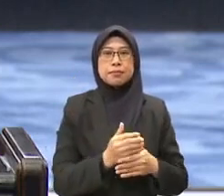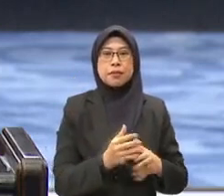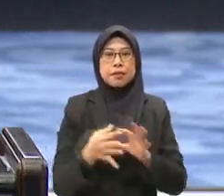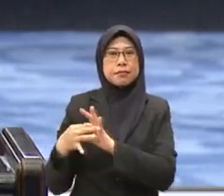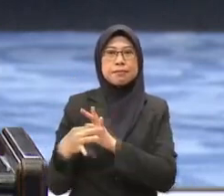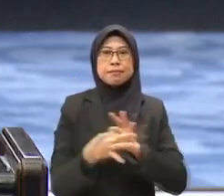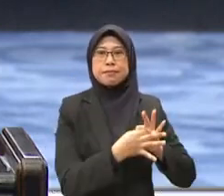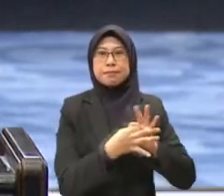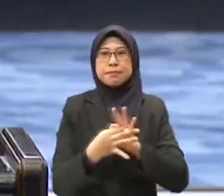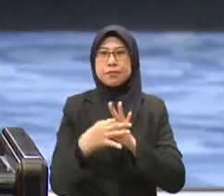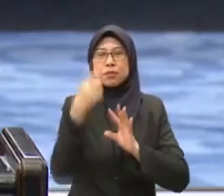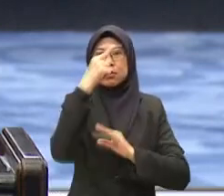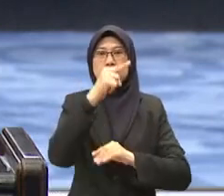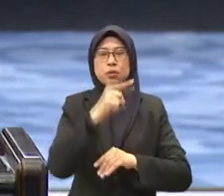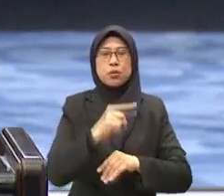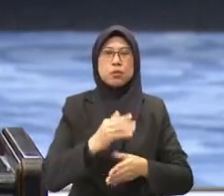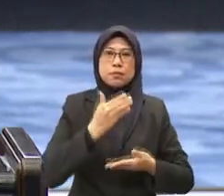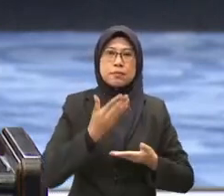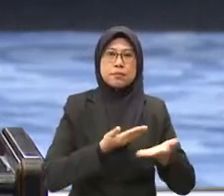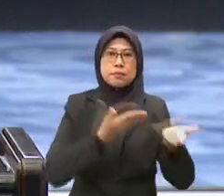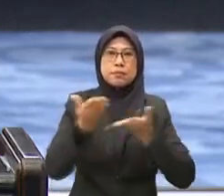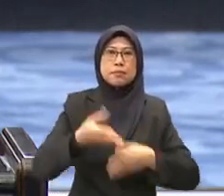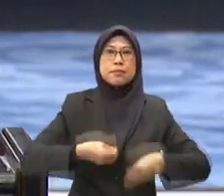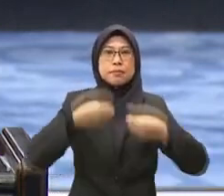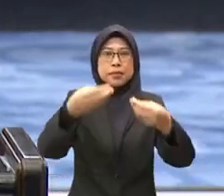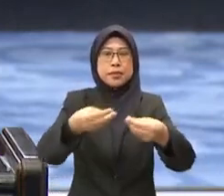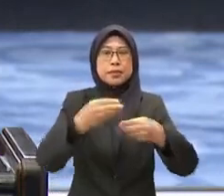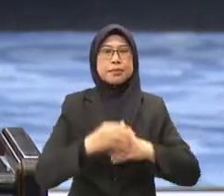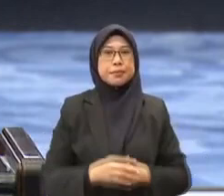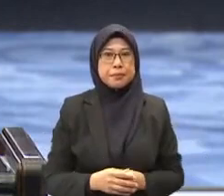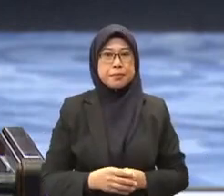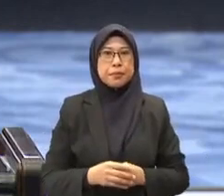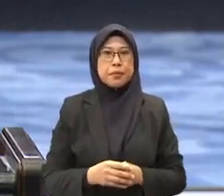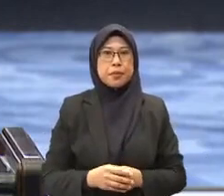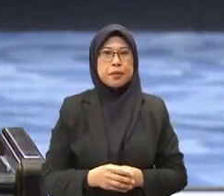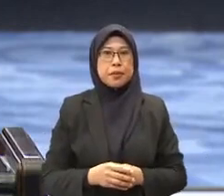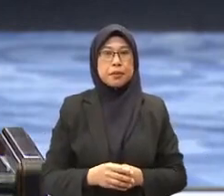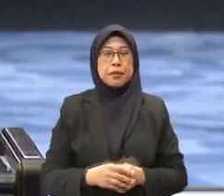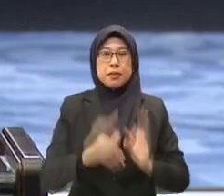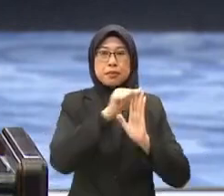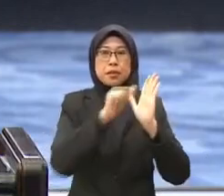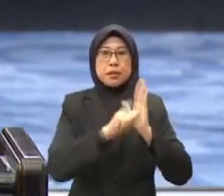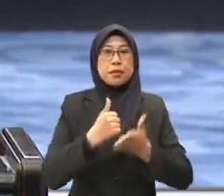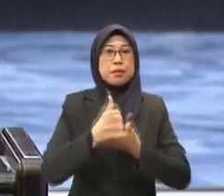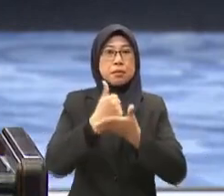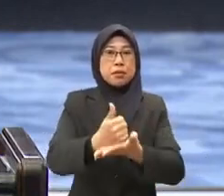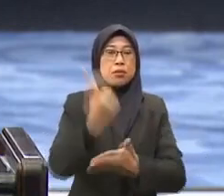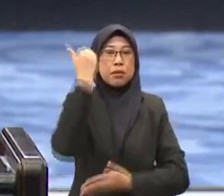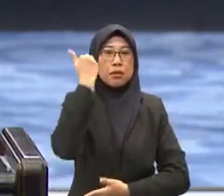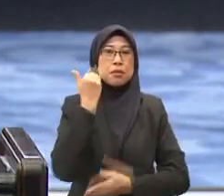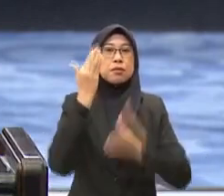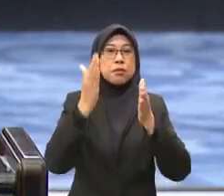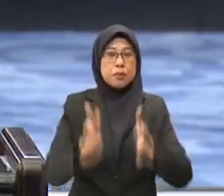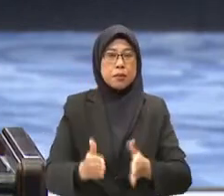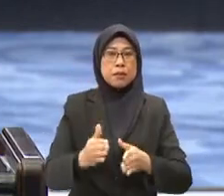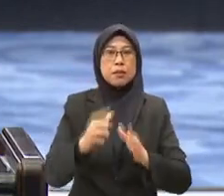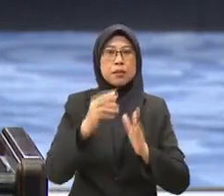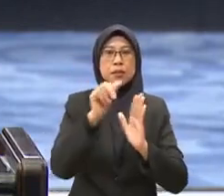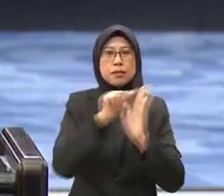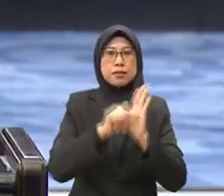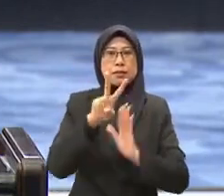merealisasikan penyampaian khidmat bantuanan sebagaimana yang diperuntukkan dalam akta bantuan gaaman 1971 akta